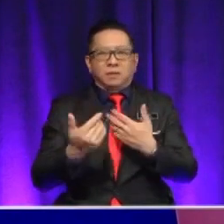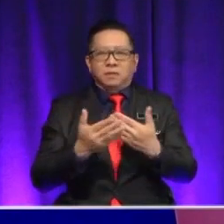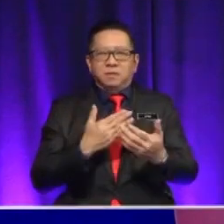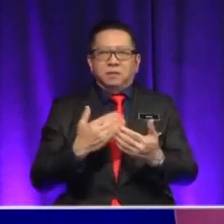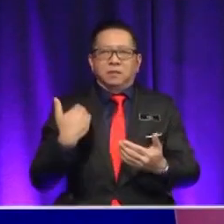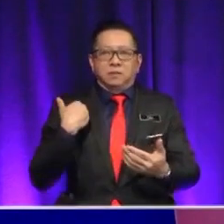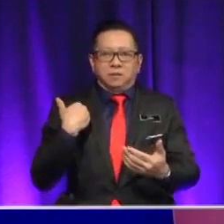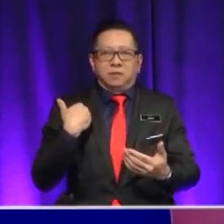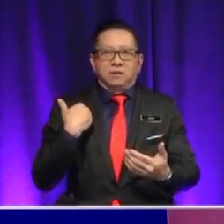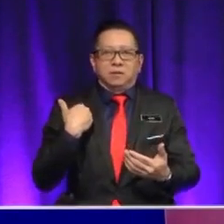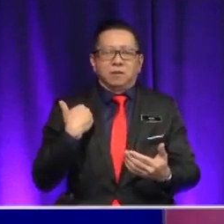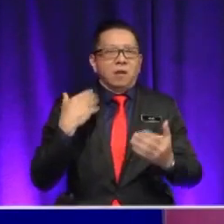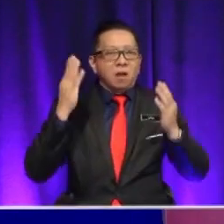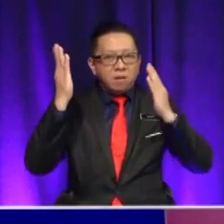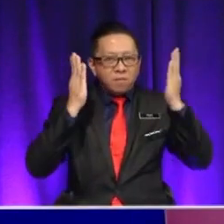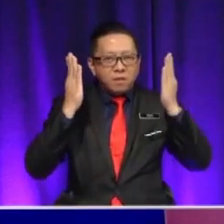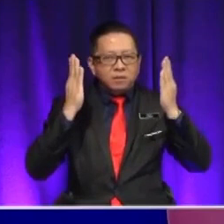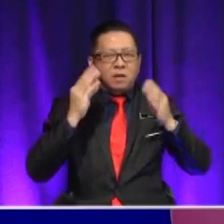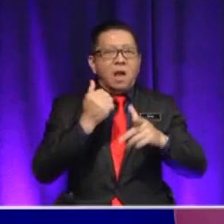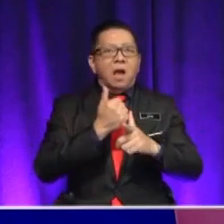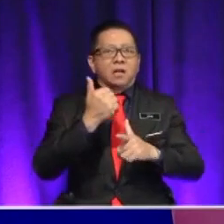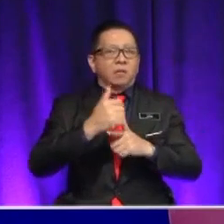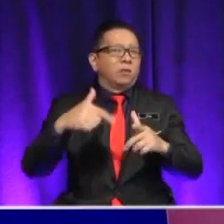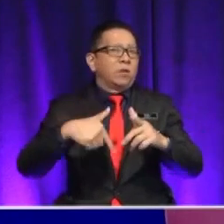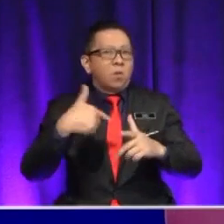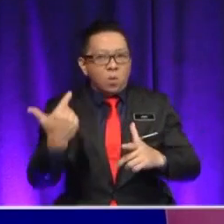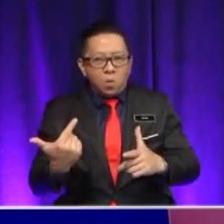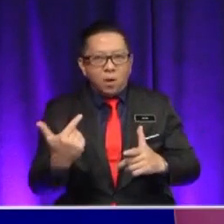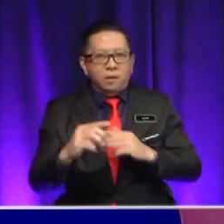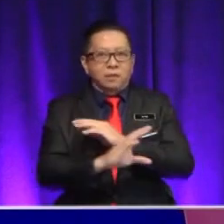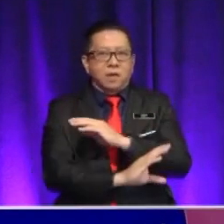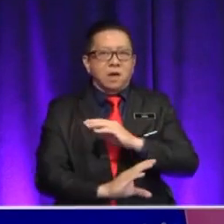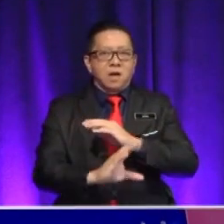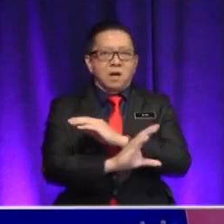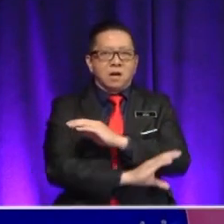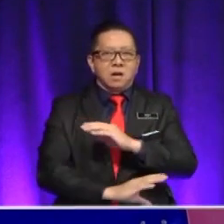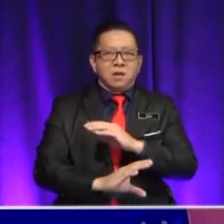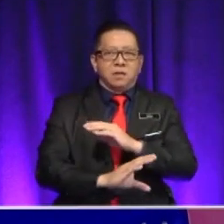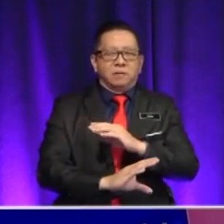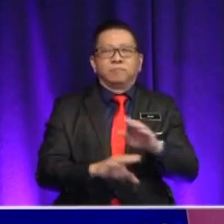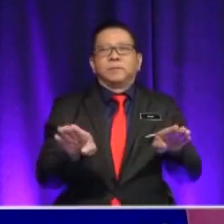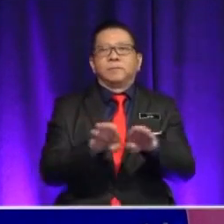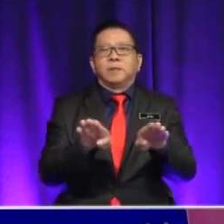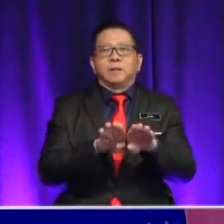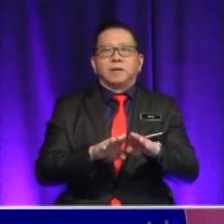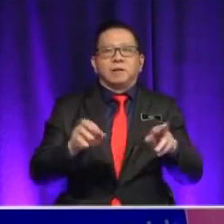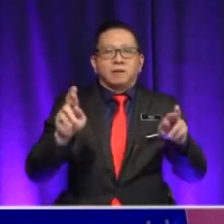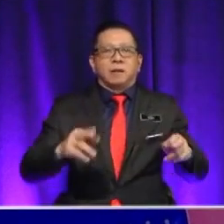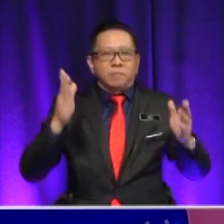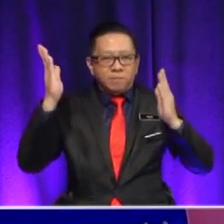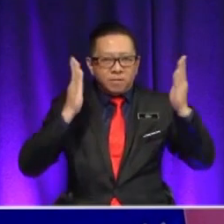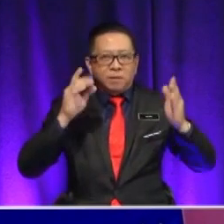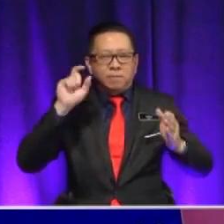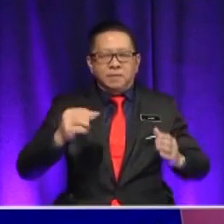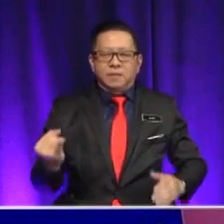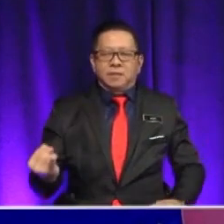ilmu pengetahuan ataupun belajar di luar negara, okey, apa saja yang berlaku sebagai rakyat Malaysia, kita mesti mempunyai